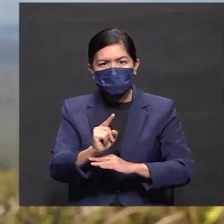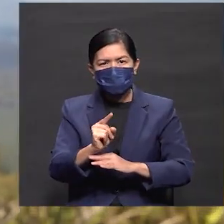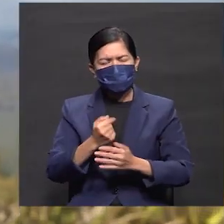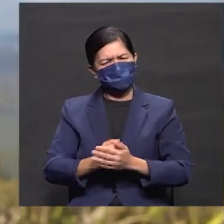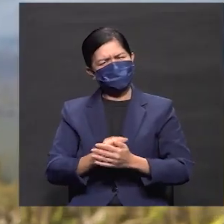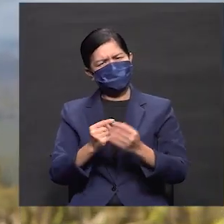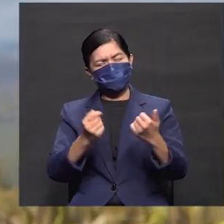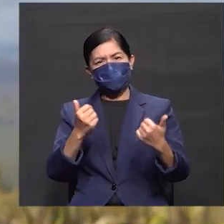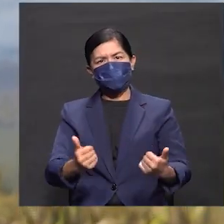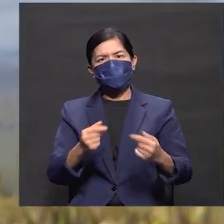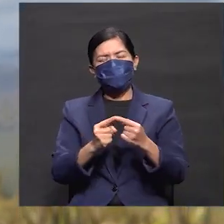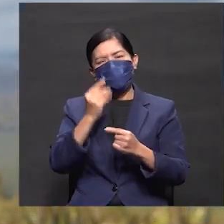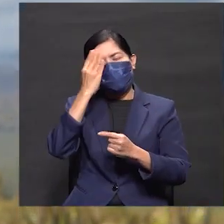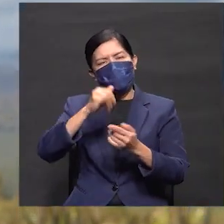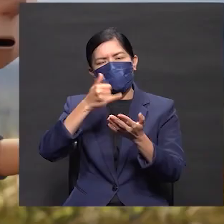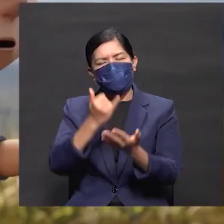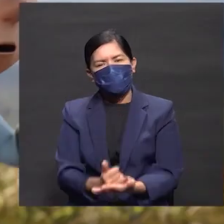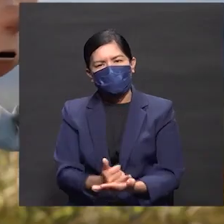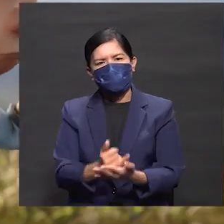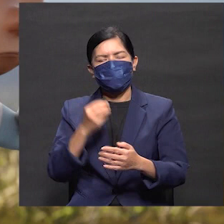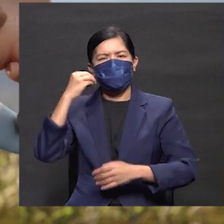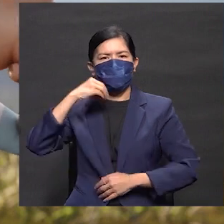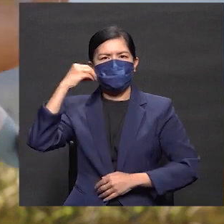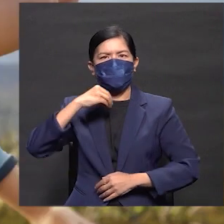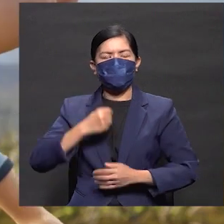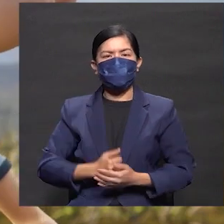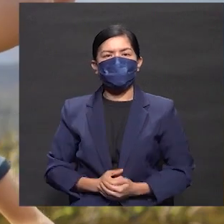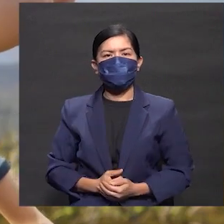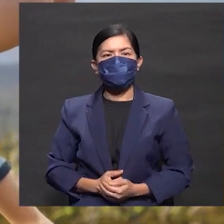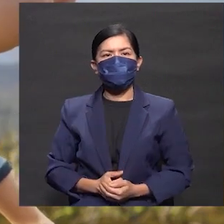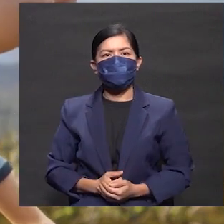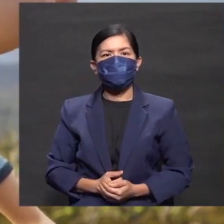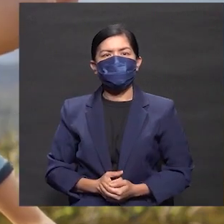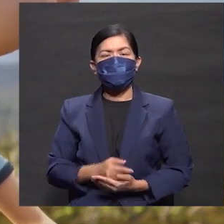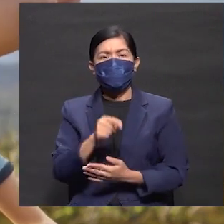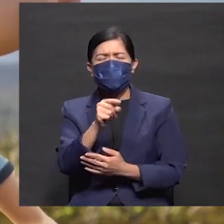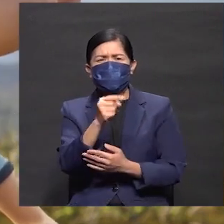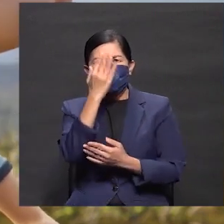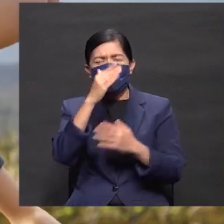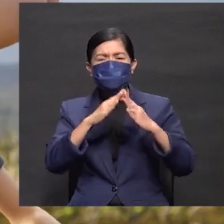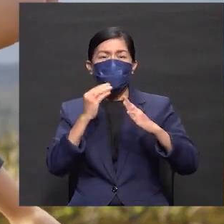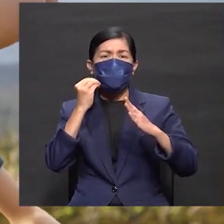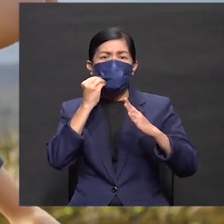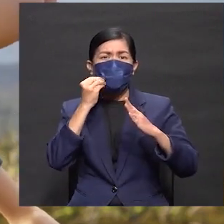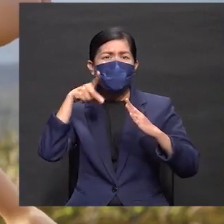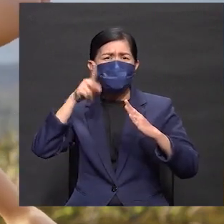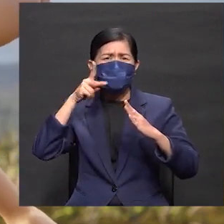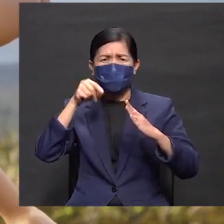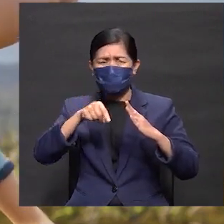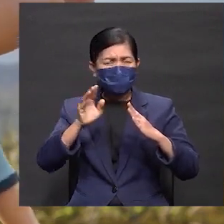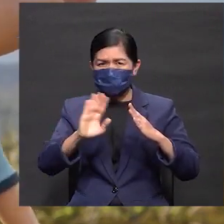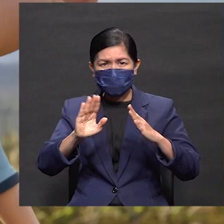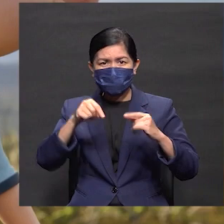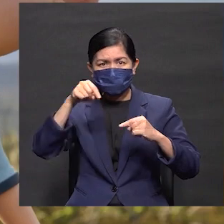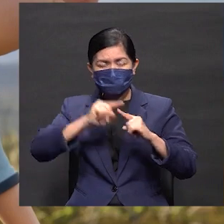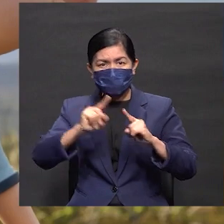ทำไมเดี๋ยวนี้ชอบหล่นลงมาตลอดเลย เมฆนี่มันไม่ใช่บ้านปู่สอนนะที่นี่